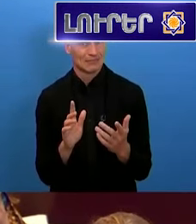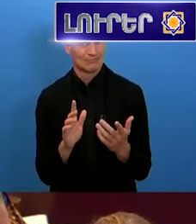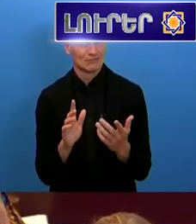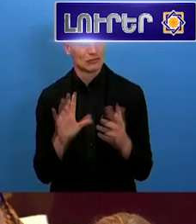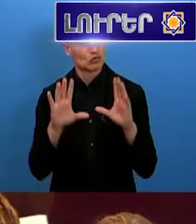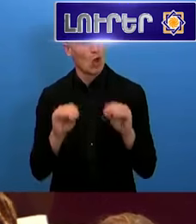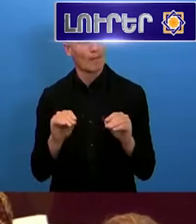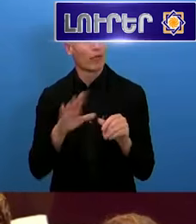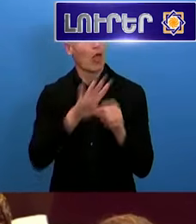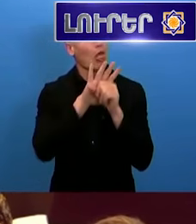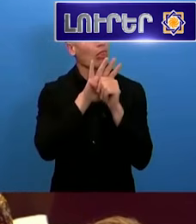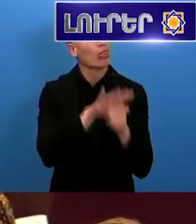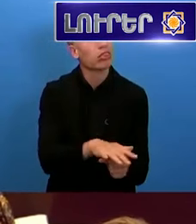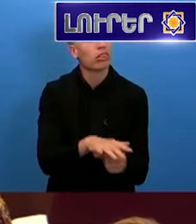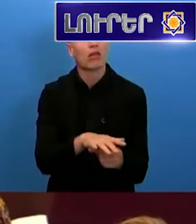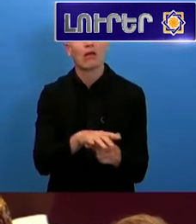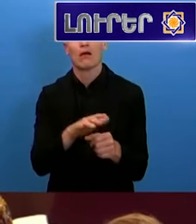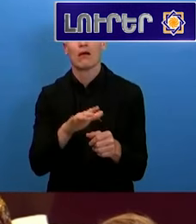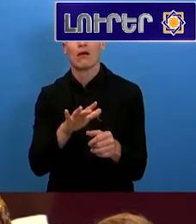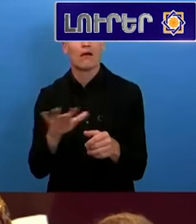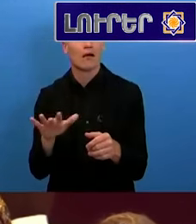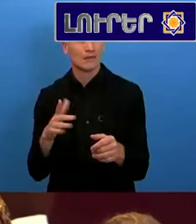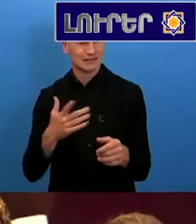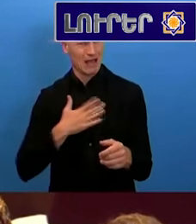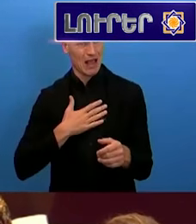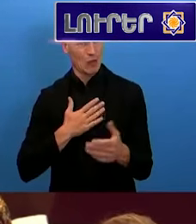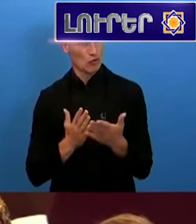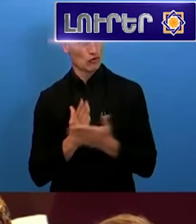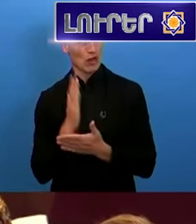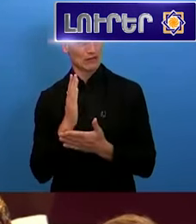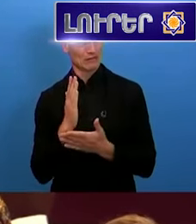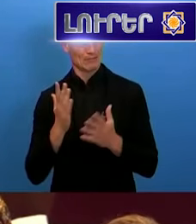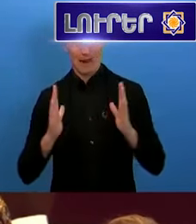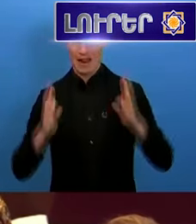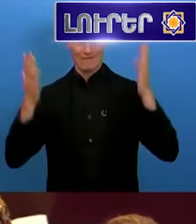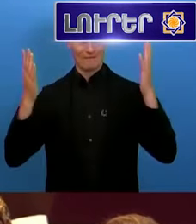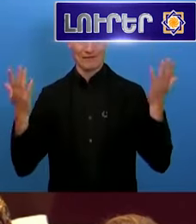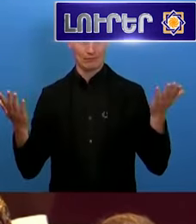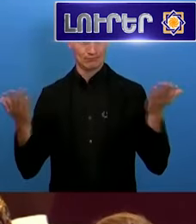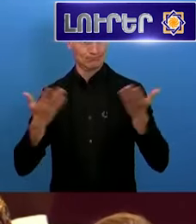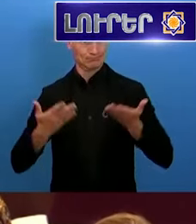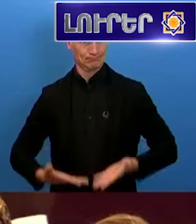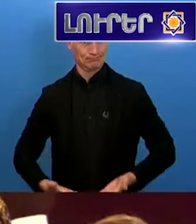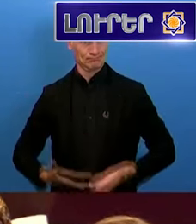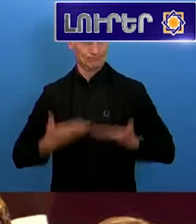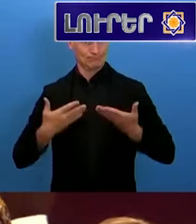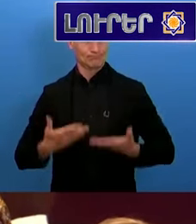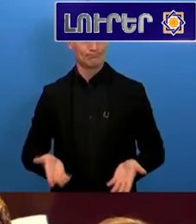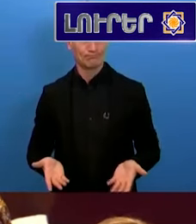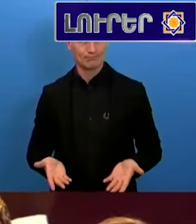դեմ Բաքվի ցեղասպան մտադրությունը։ Շարունակվում է 2023 թվականի սեպտեմբերի 29-ին այդ բողոքից համարյա 2 ամիս